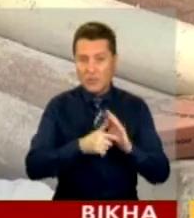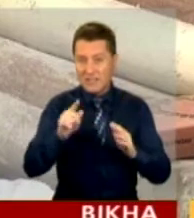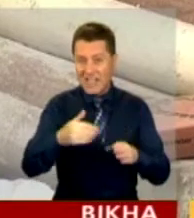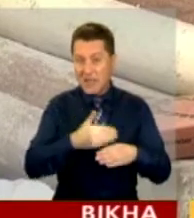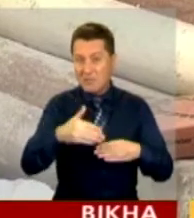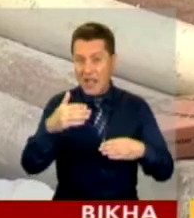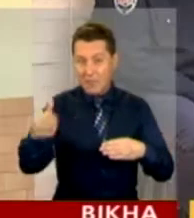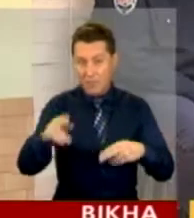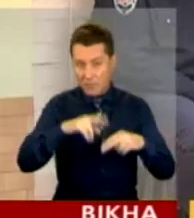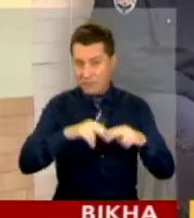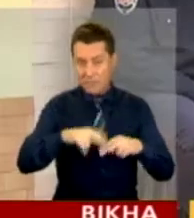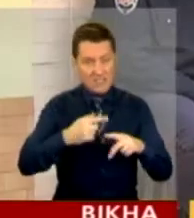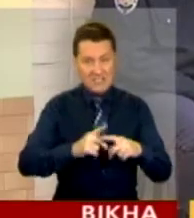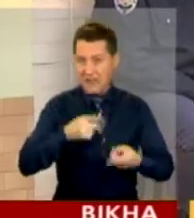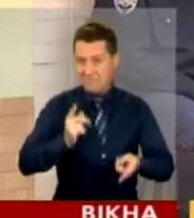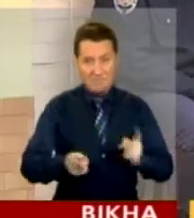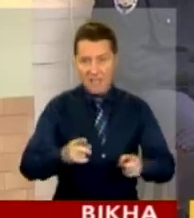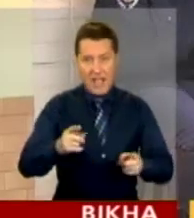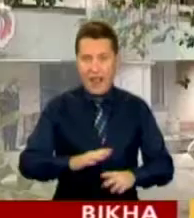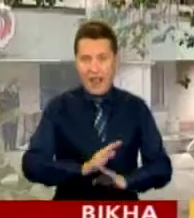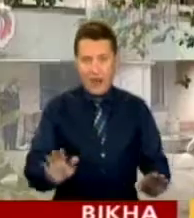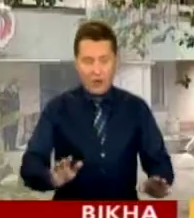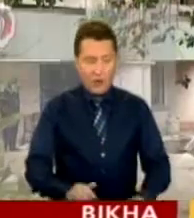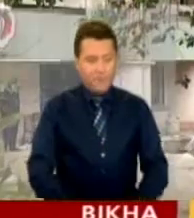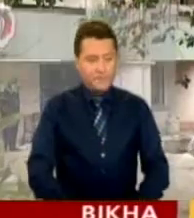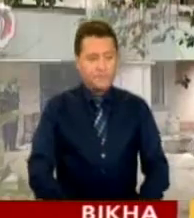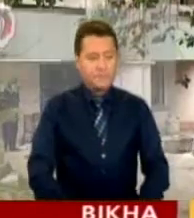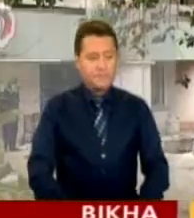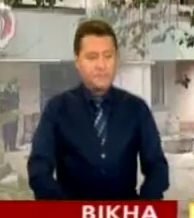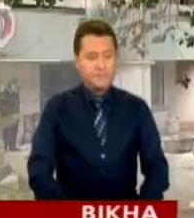це нереально. Ярослава Якимчук, Артем Карпенко, програма «Вікна», СТБ.